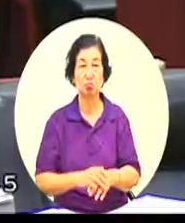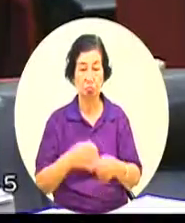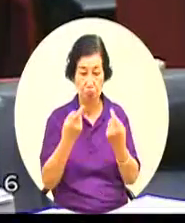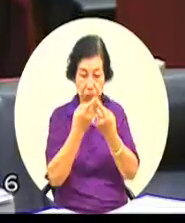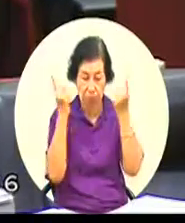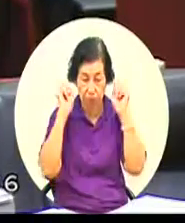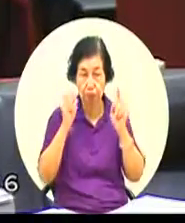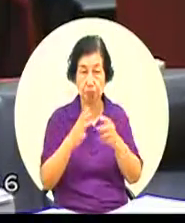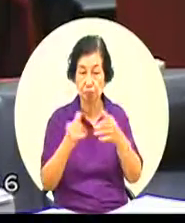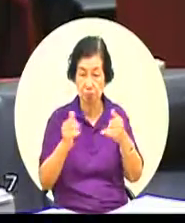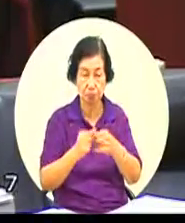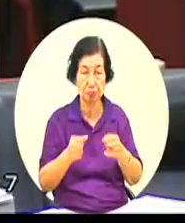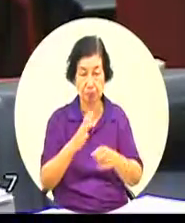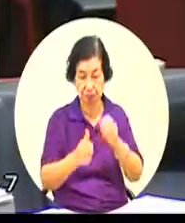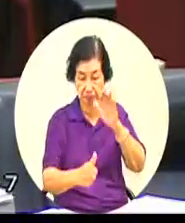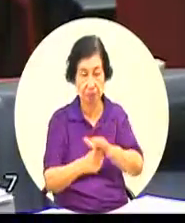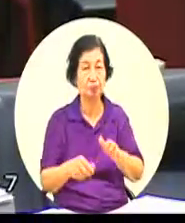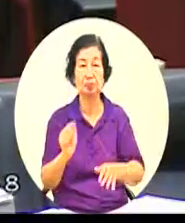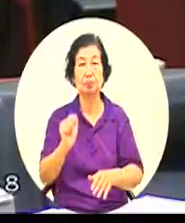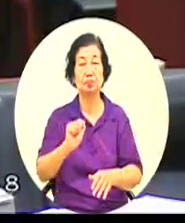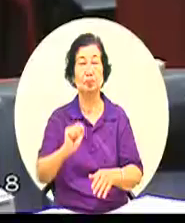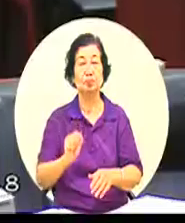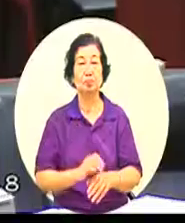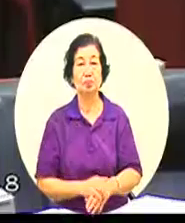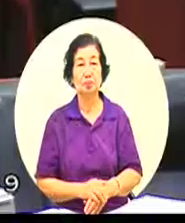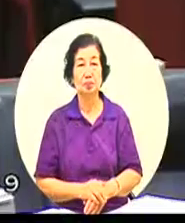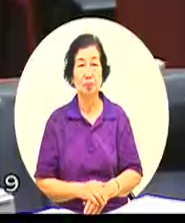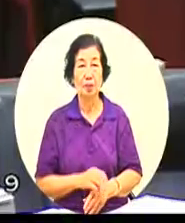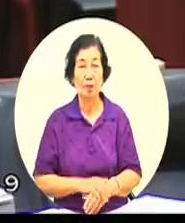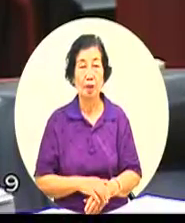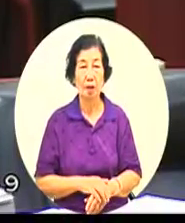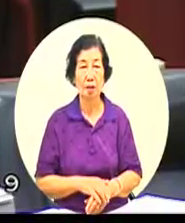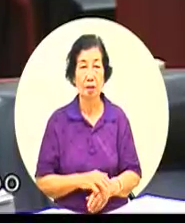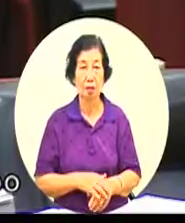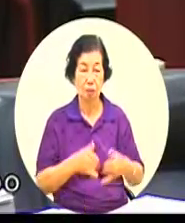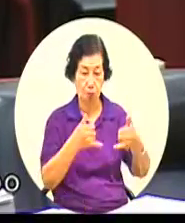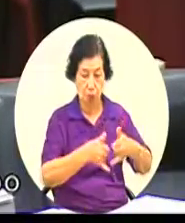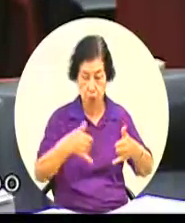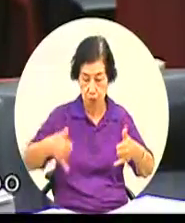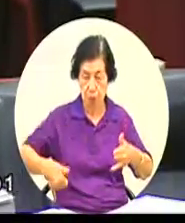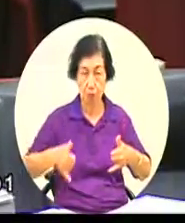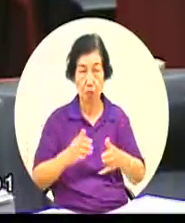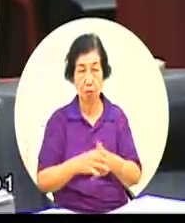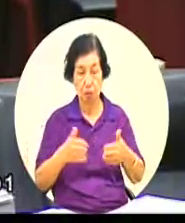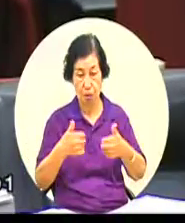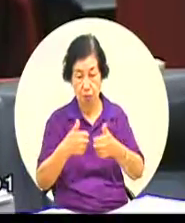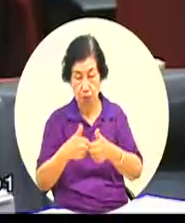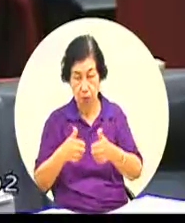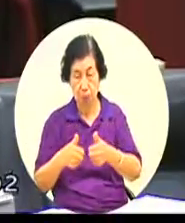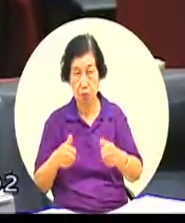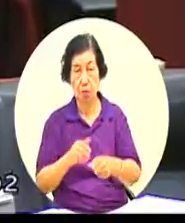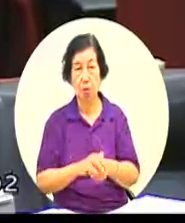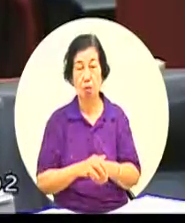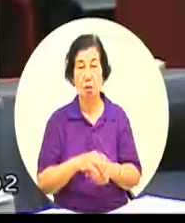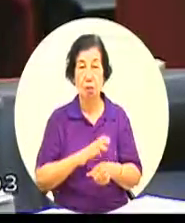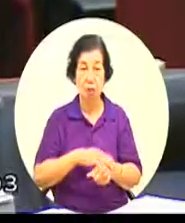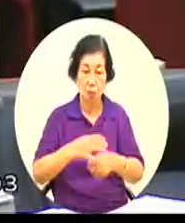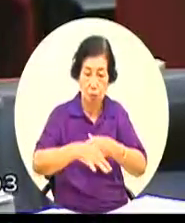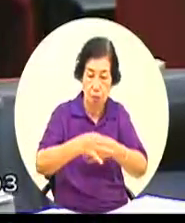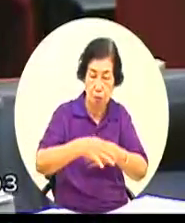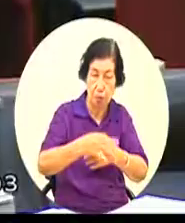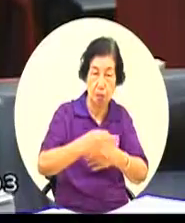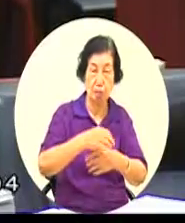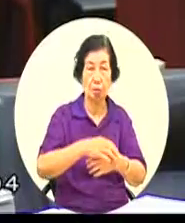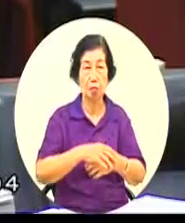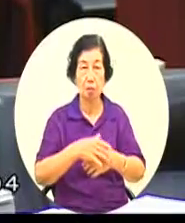当。迄、那个迄爱拄啊边啊，介绍一个按议员，介绍唔知往哪只呢？讲对啊，阮亲戚迄个嘛一个唔